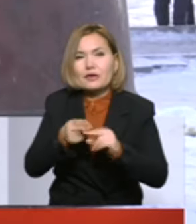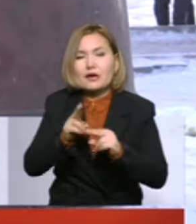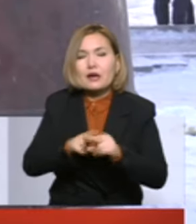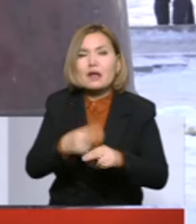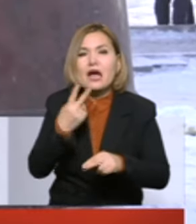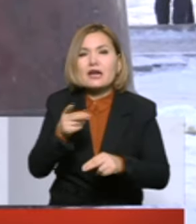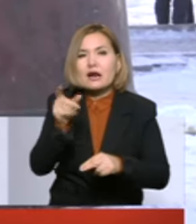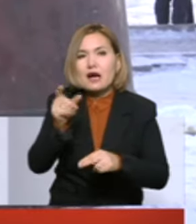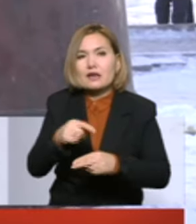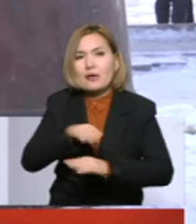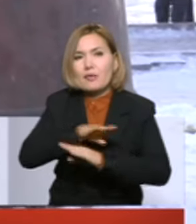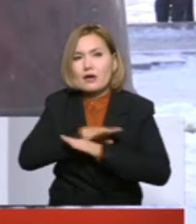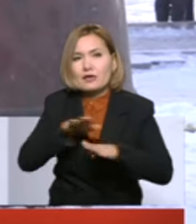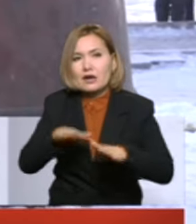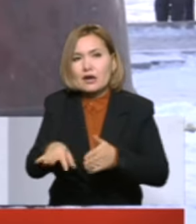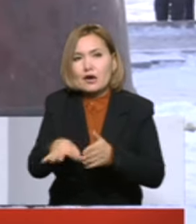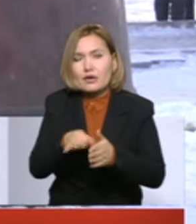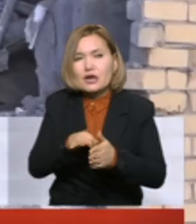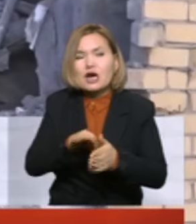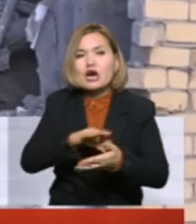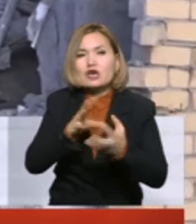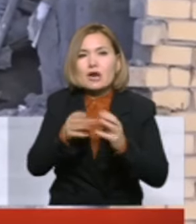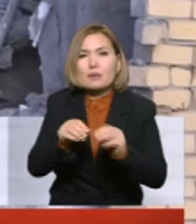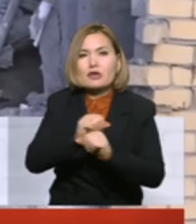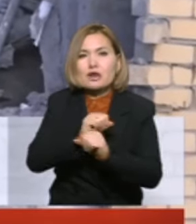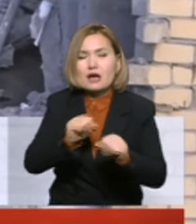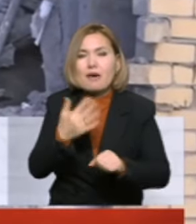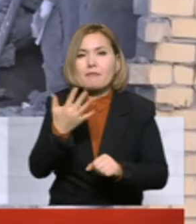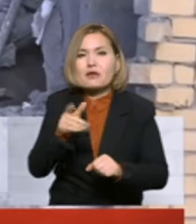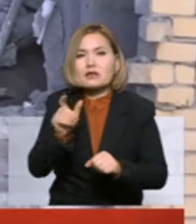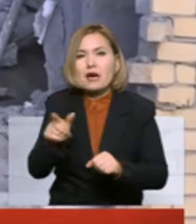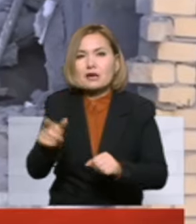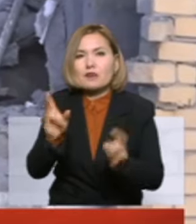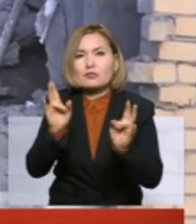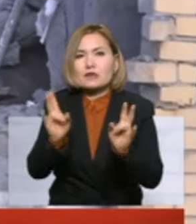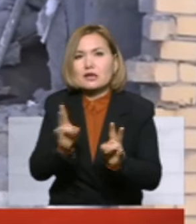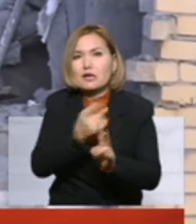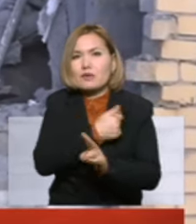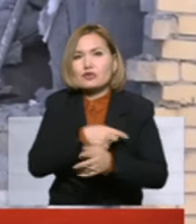екі адам қаза тапты. Жалпы жарылыстан 5 адам зардап шеккен.